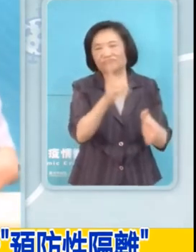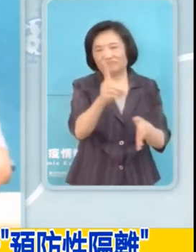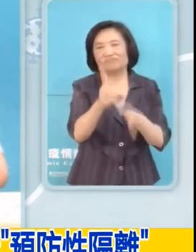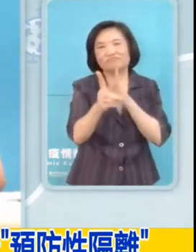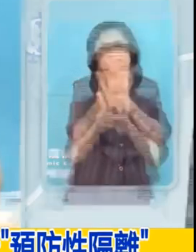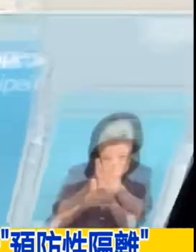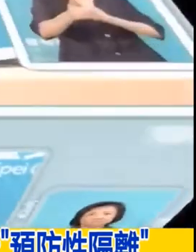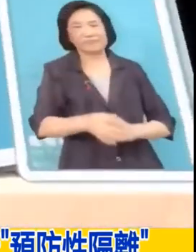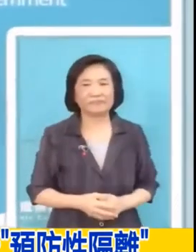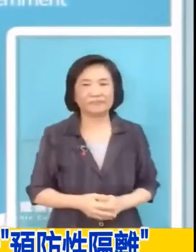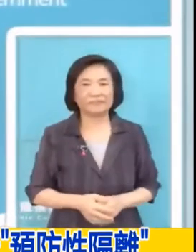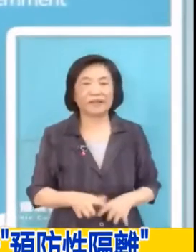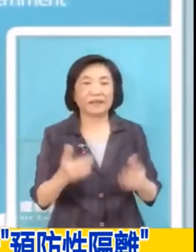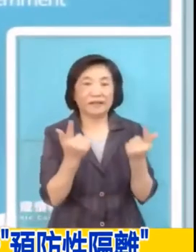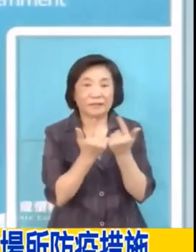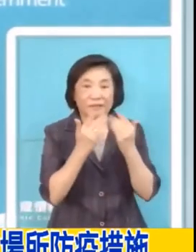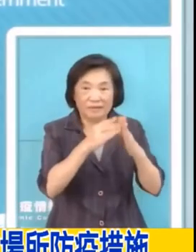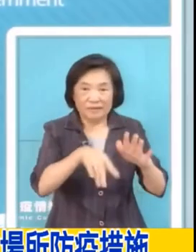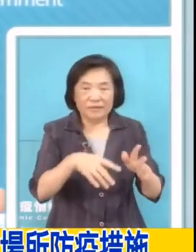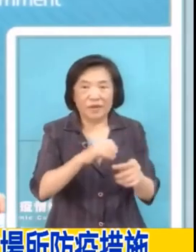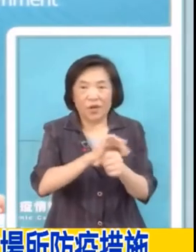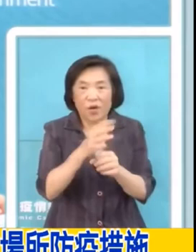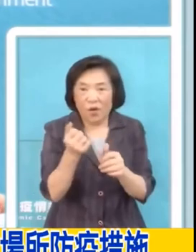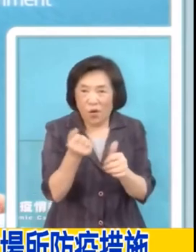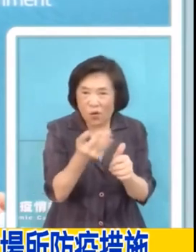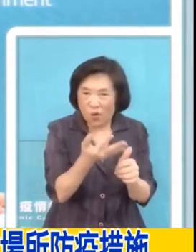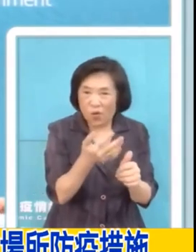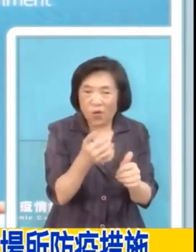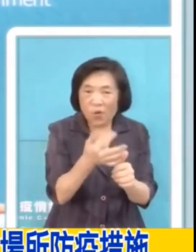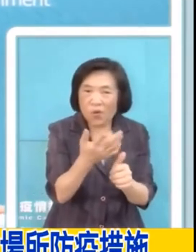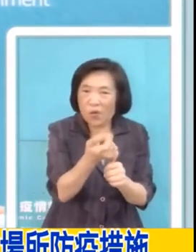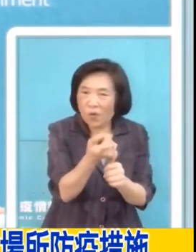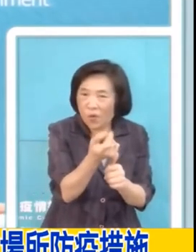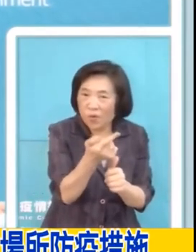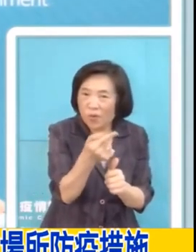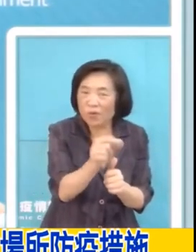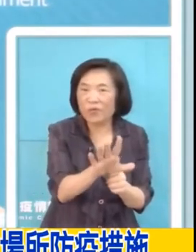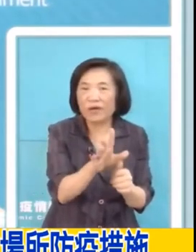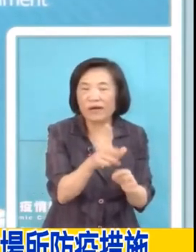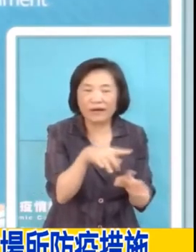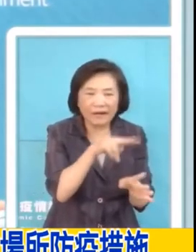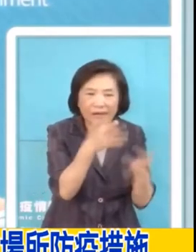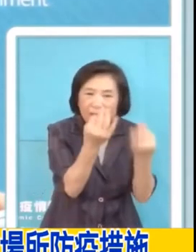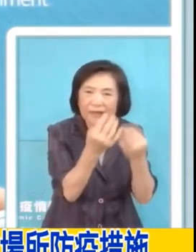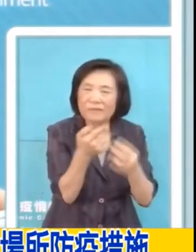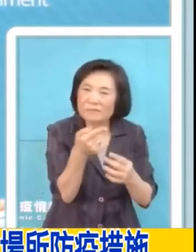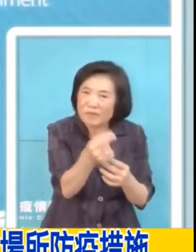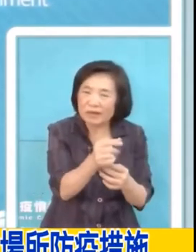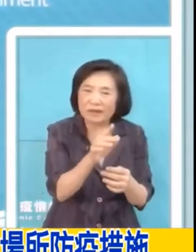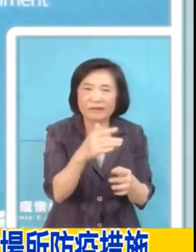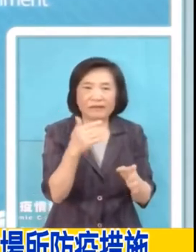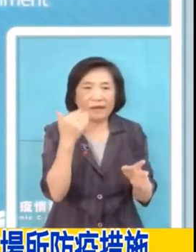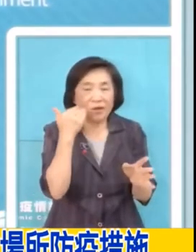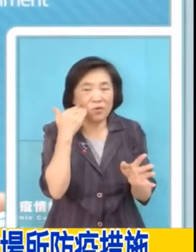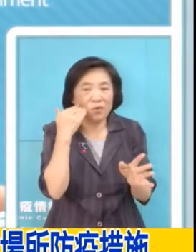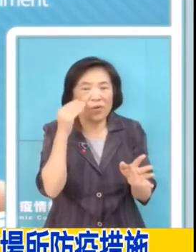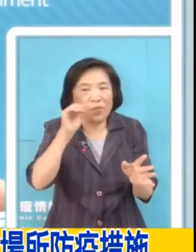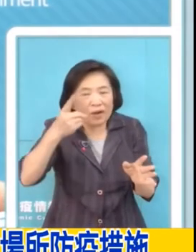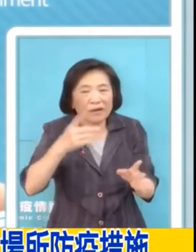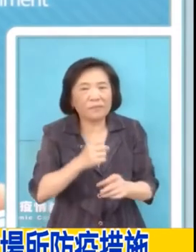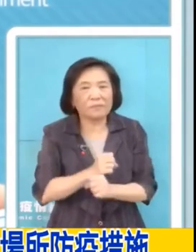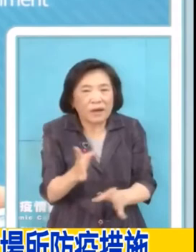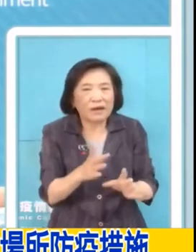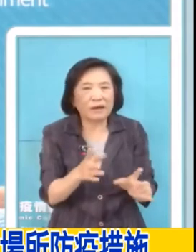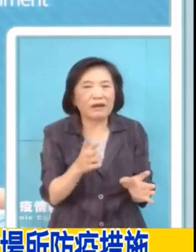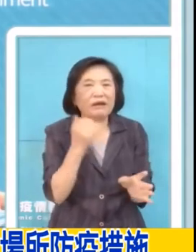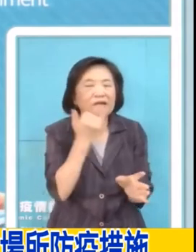台北市的疫情的确是趋缓，从数字上看起来大家都知道趋缓的，可是常常一个不小心，你知道。很有可